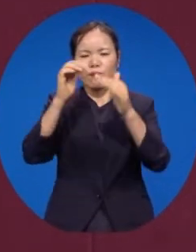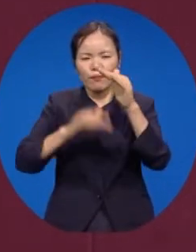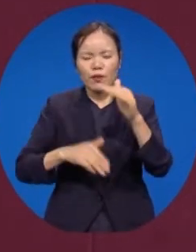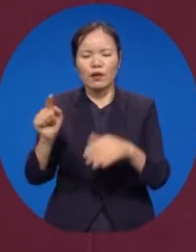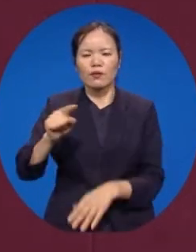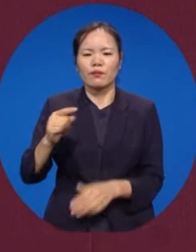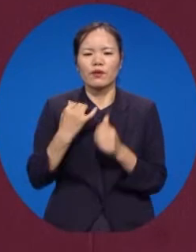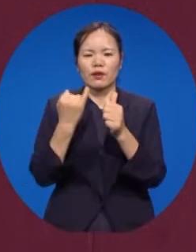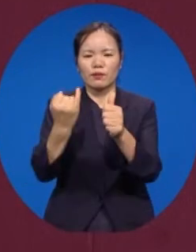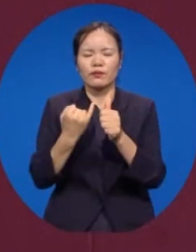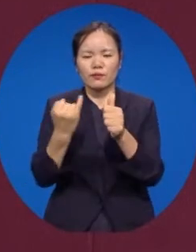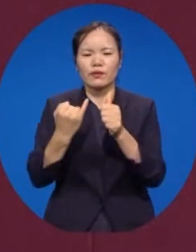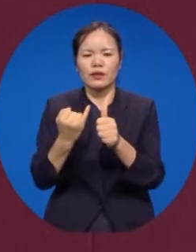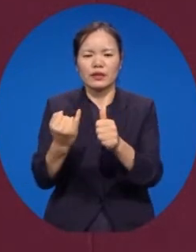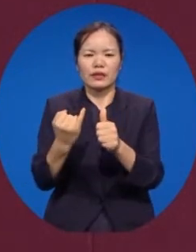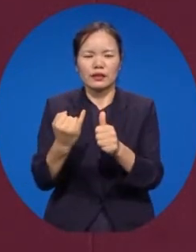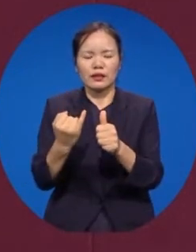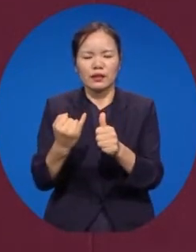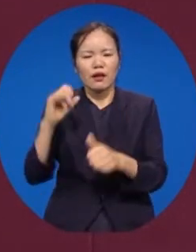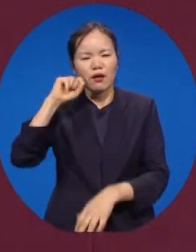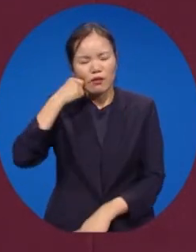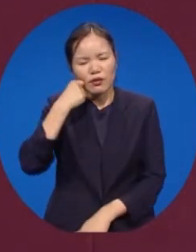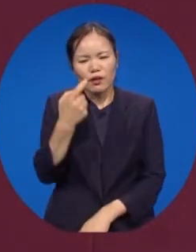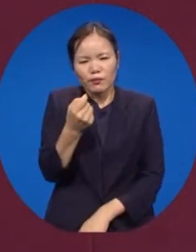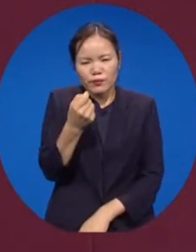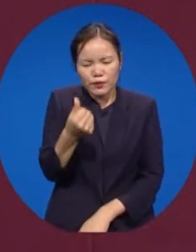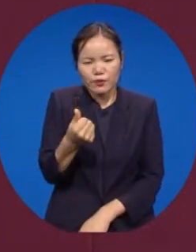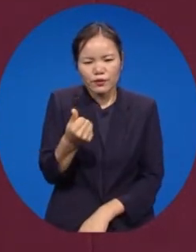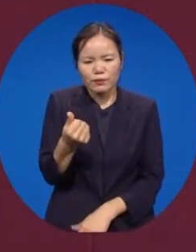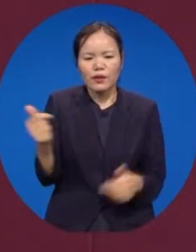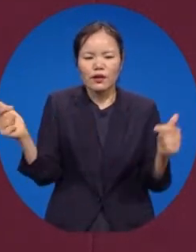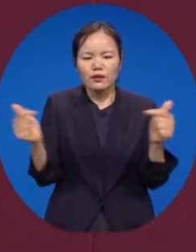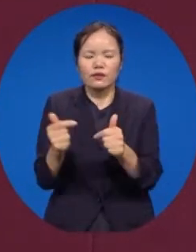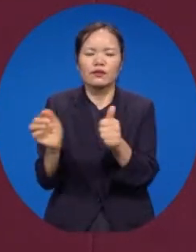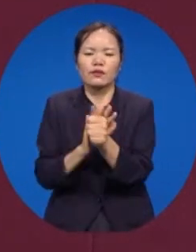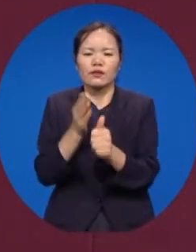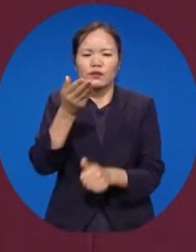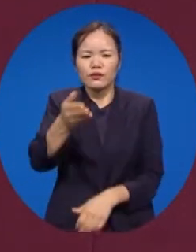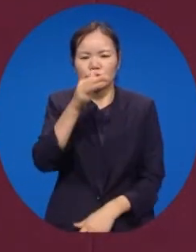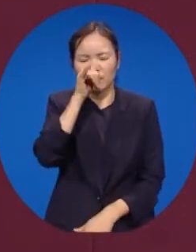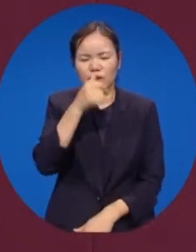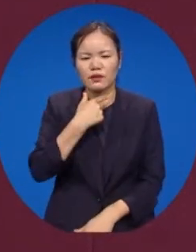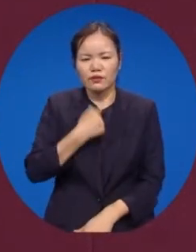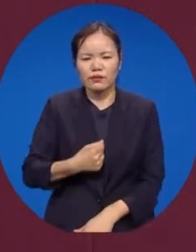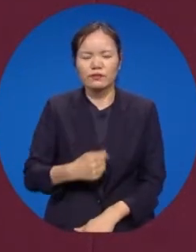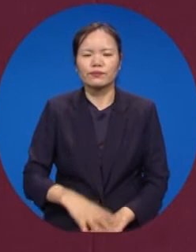맞벌이 가정 등의 실험을 조금이나마 덜어드릴 수 있기를 바랍니다.